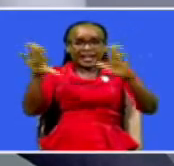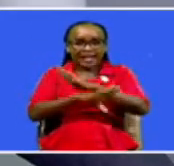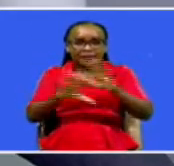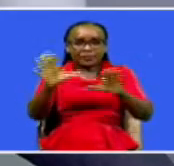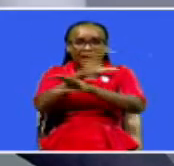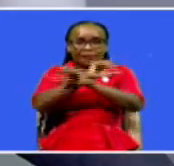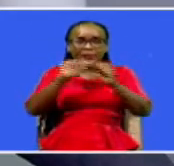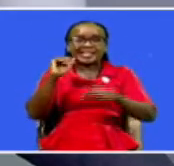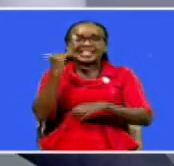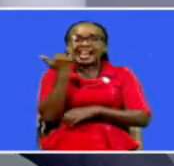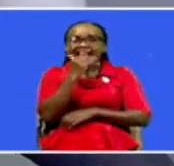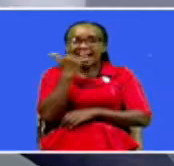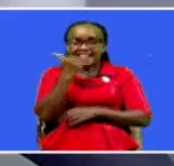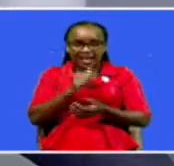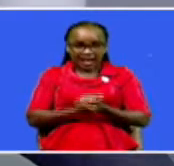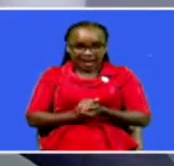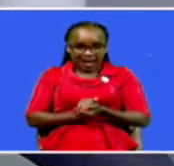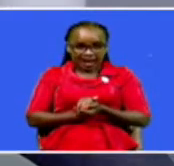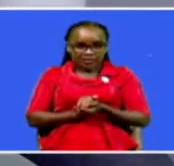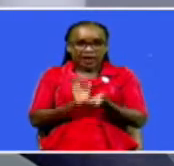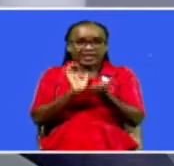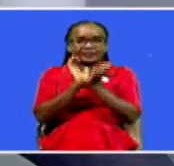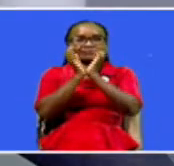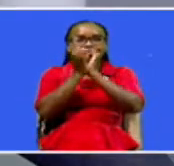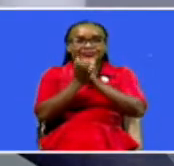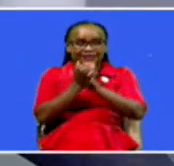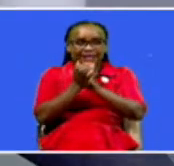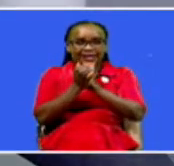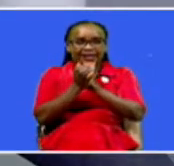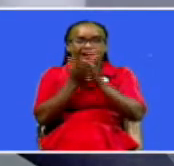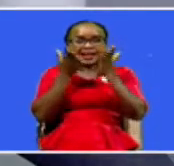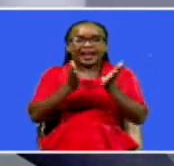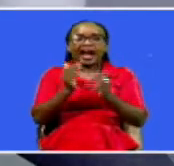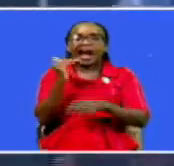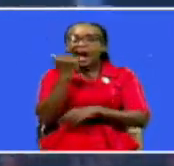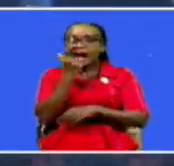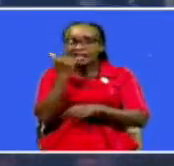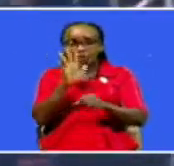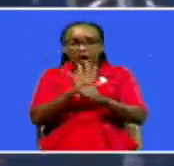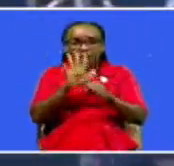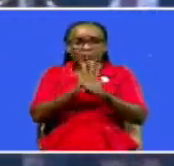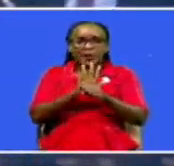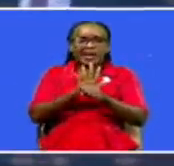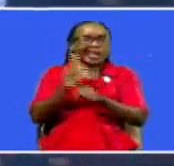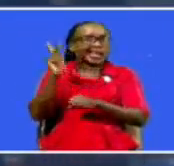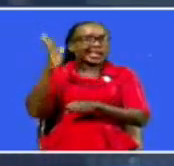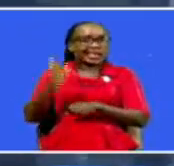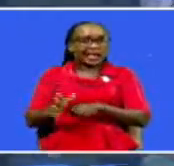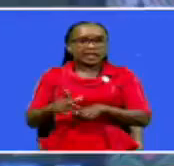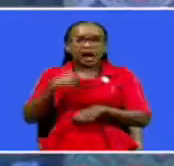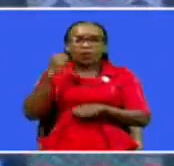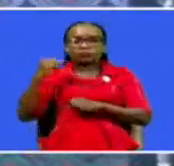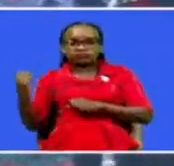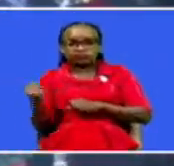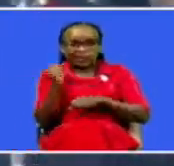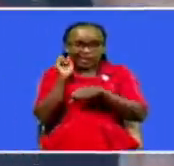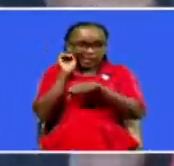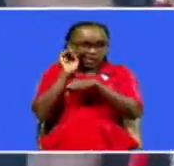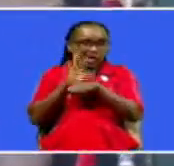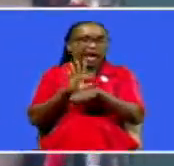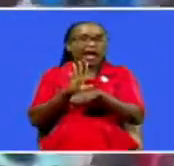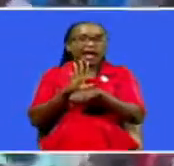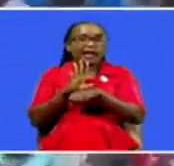ambaye ni Rigathi Gachagua katika uwanja wa Kasarani. Gachagua ni miongoni mwa mamilioni ya Wakenya ambao walioamka mapema